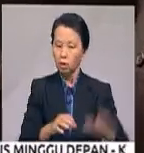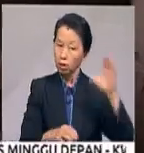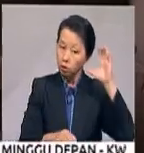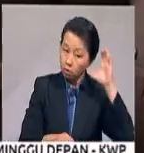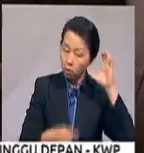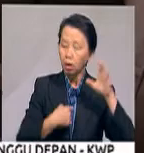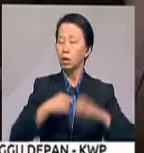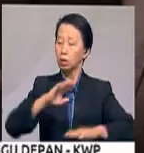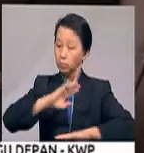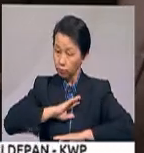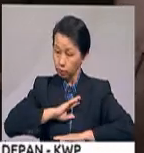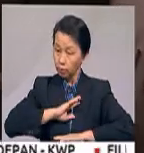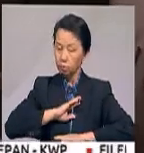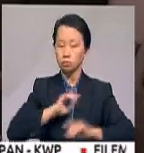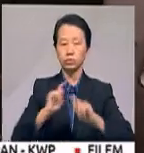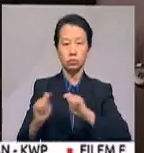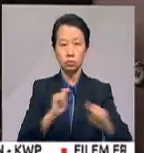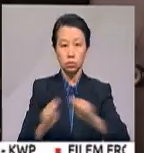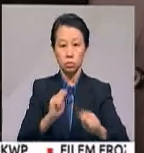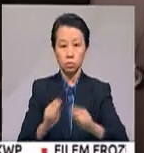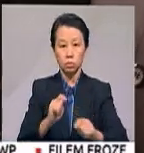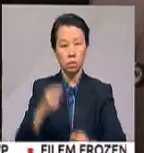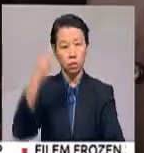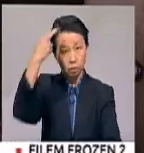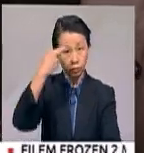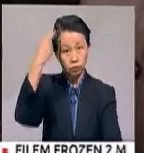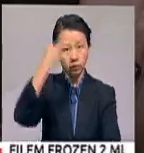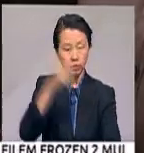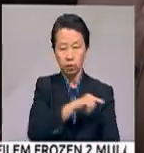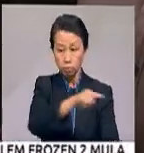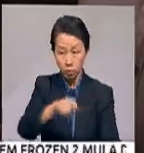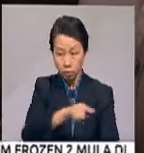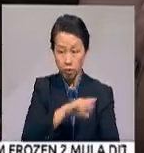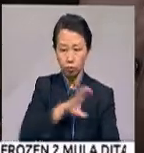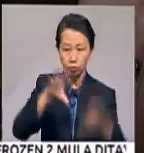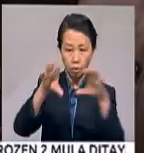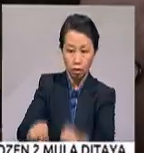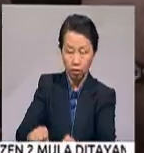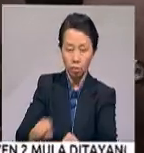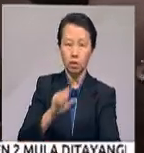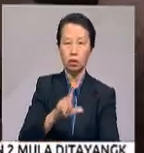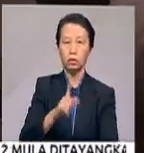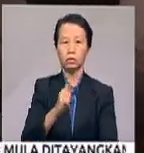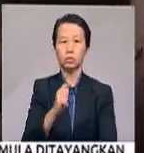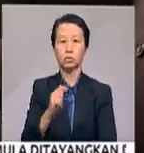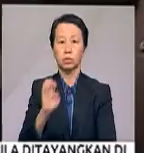dengan tindakan sebab-sebab mereka mengambil tindakan itu.